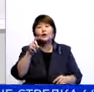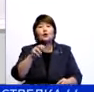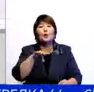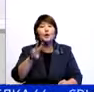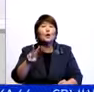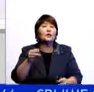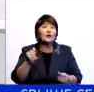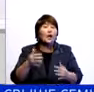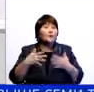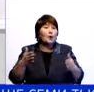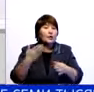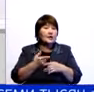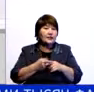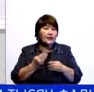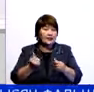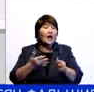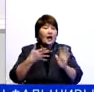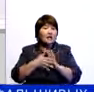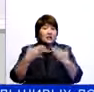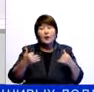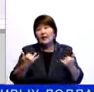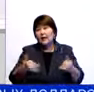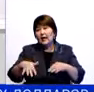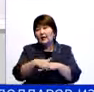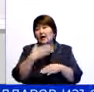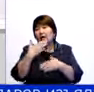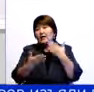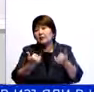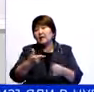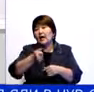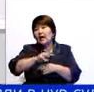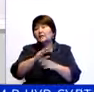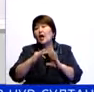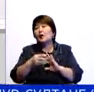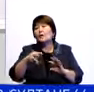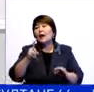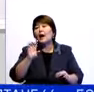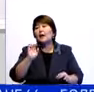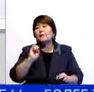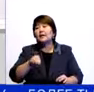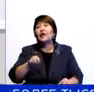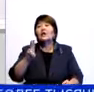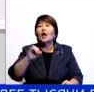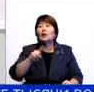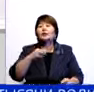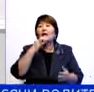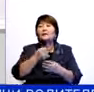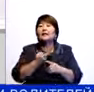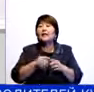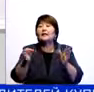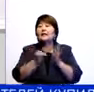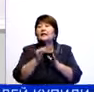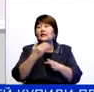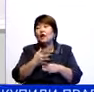миллионов тенге большая часть этих средств освоен а население спрашивать насчет готти века soul of махамбета но у раз отвечаем на эти цели